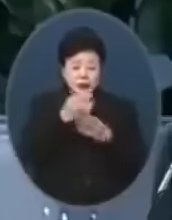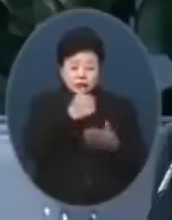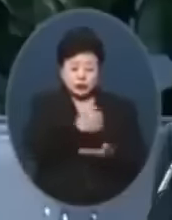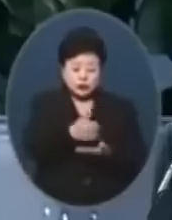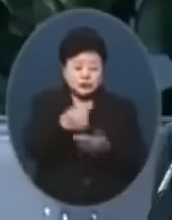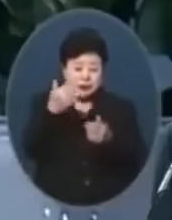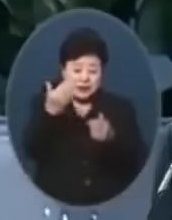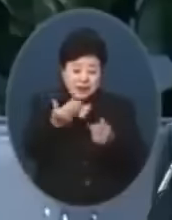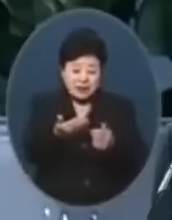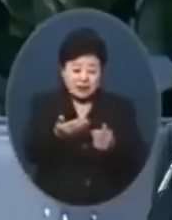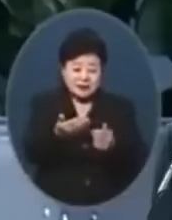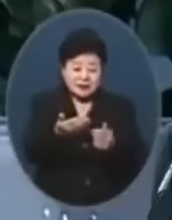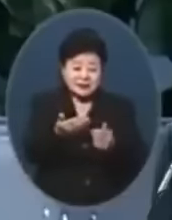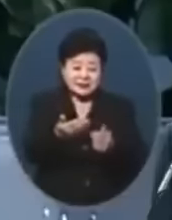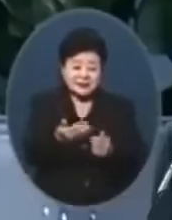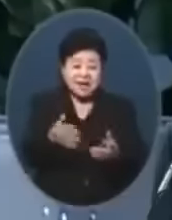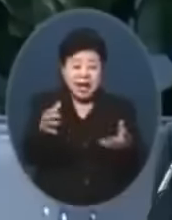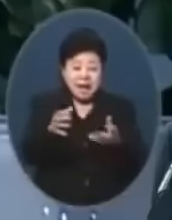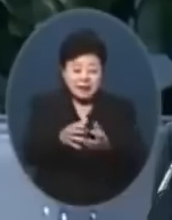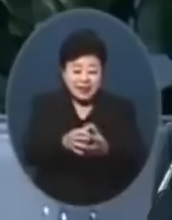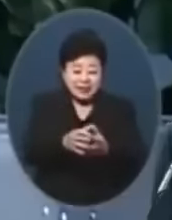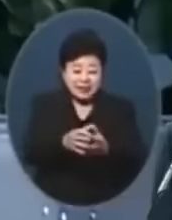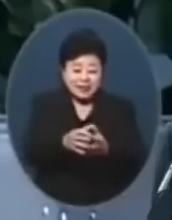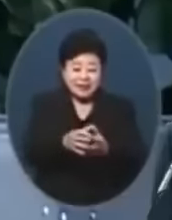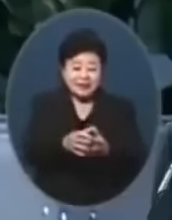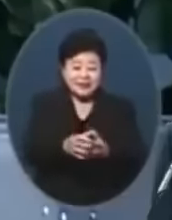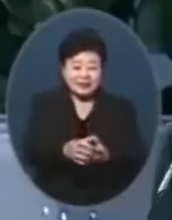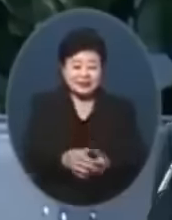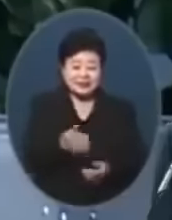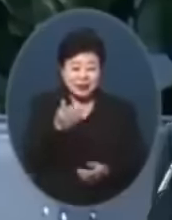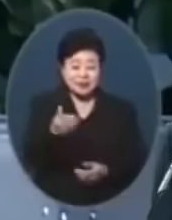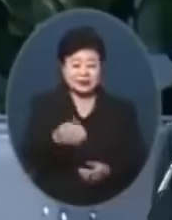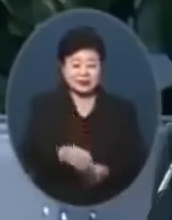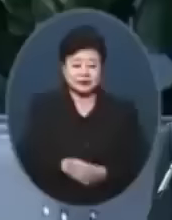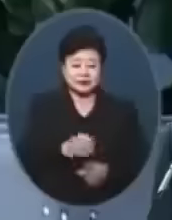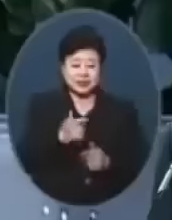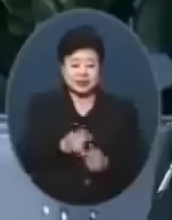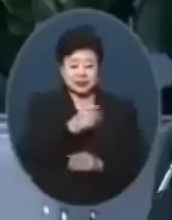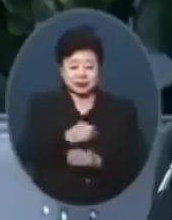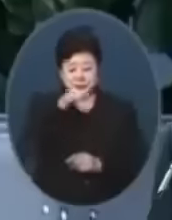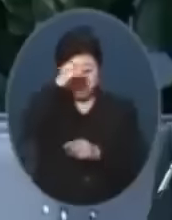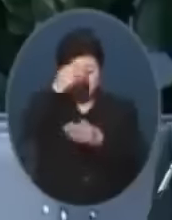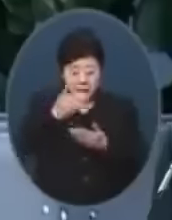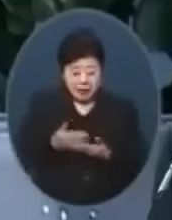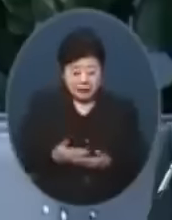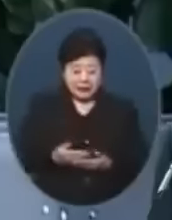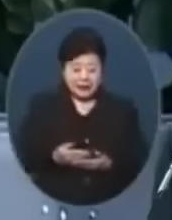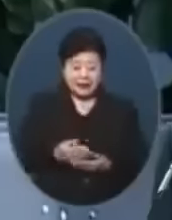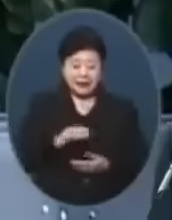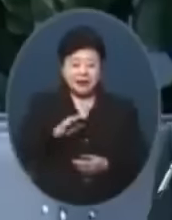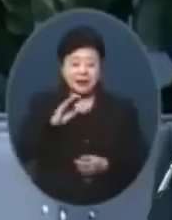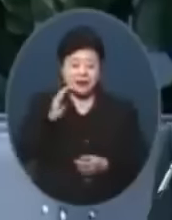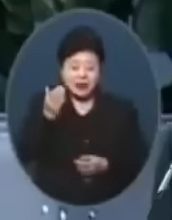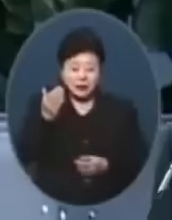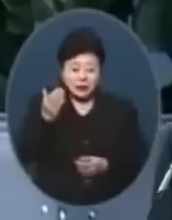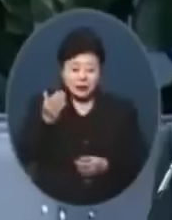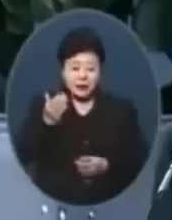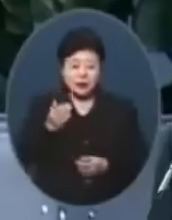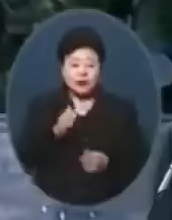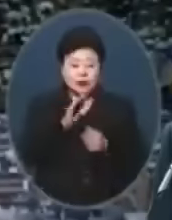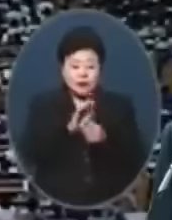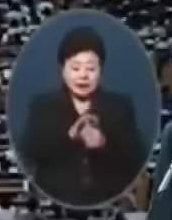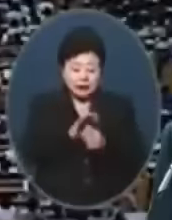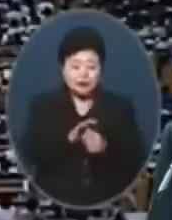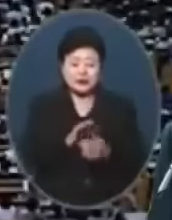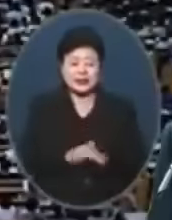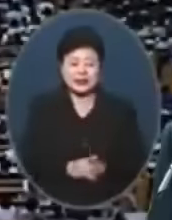주님이 합쳐서 여러분 우리가 예수 그리스도를 닮은 사람이 되도록 역사해 주는